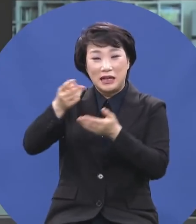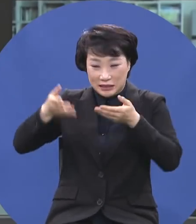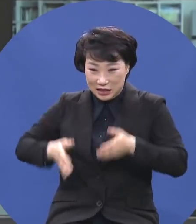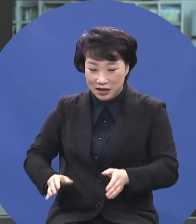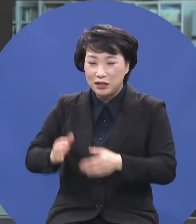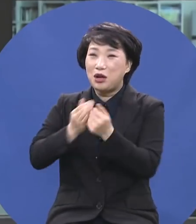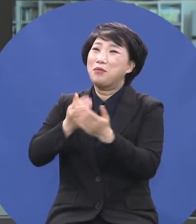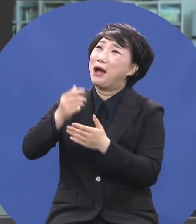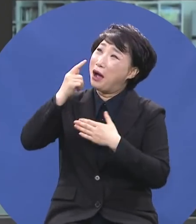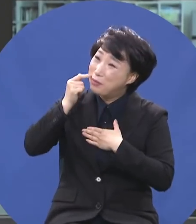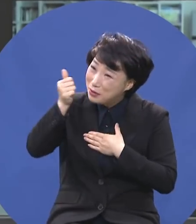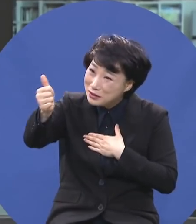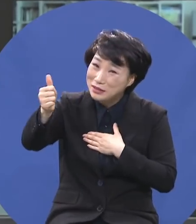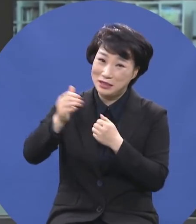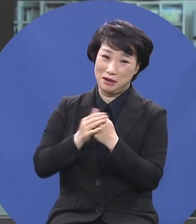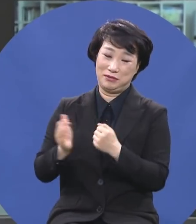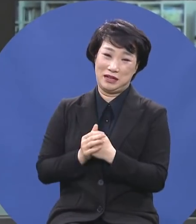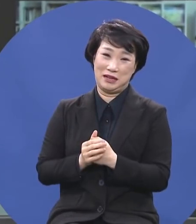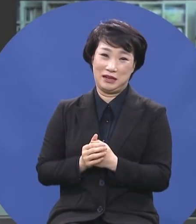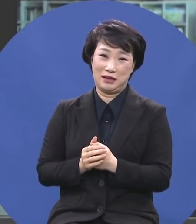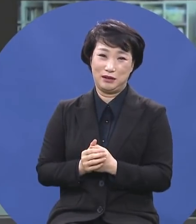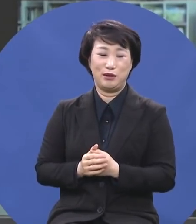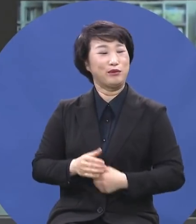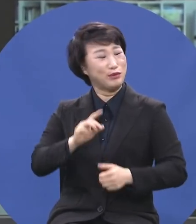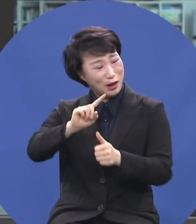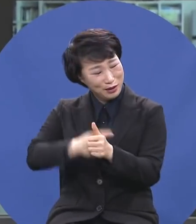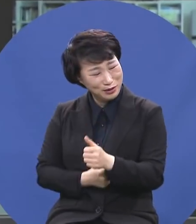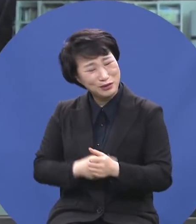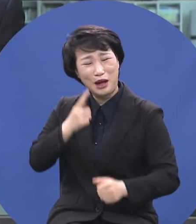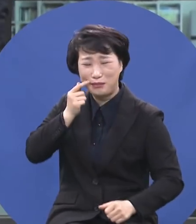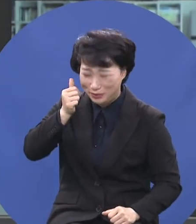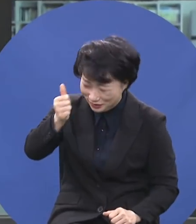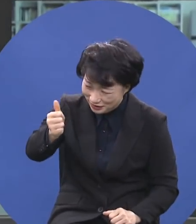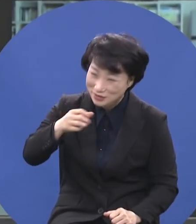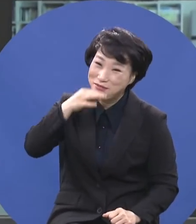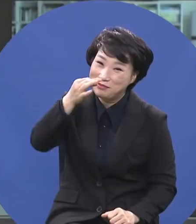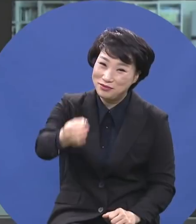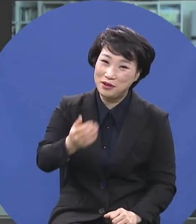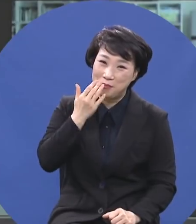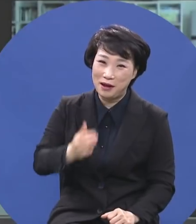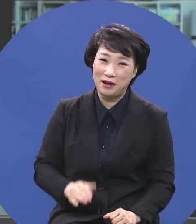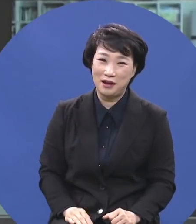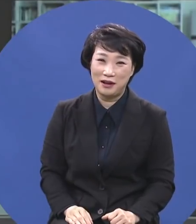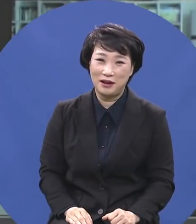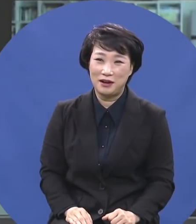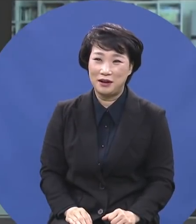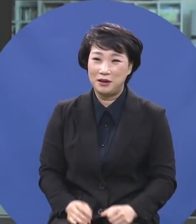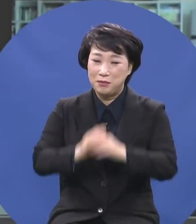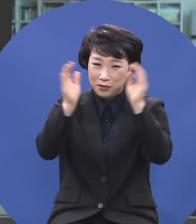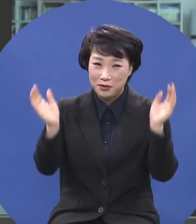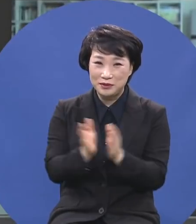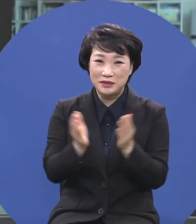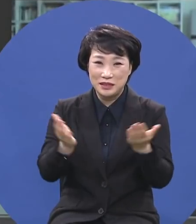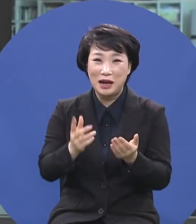거듭난 경험의 아버지이기 때문에 너무 자연스러운 거예요. 응? 이다 모든 일을 아버지 뜻과 아들의